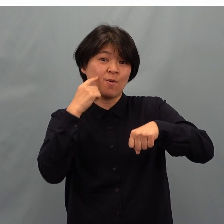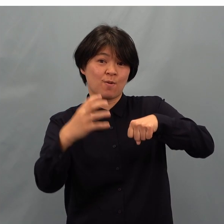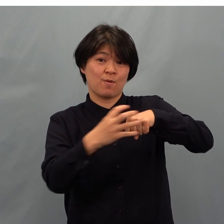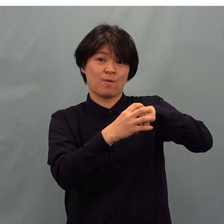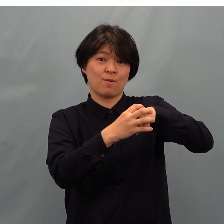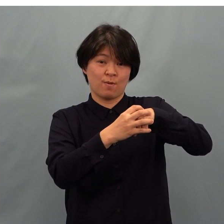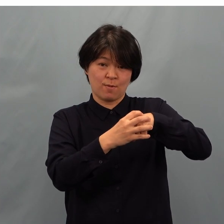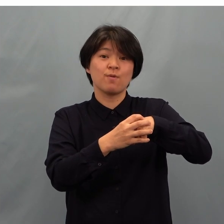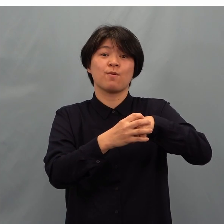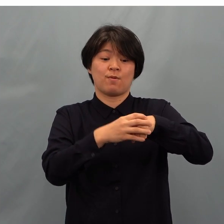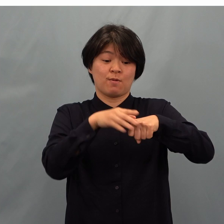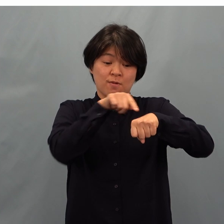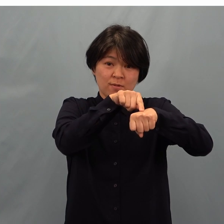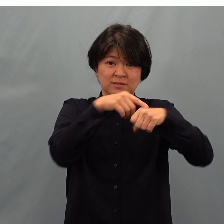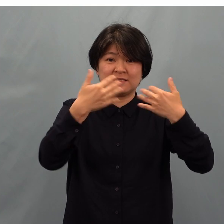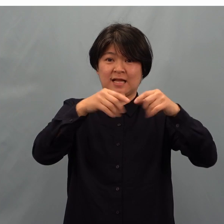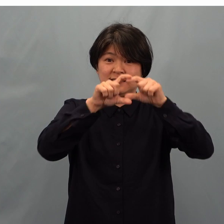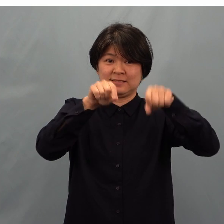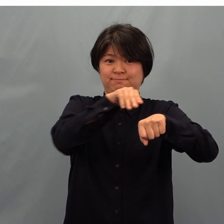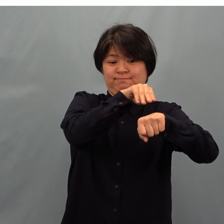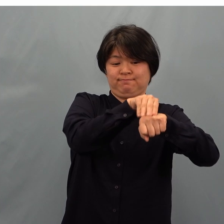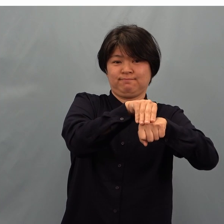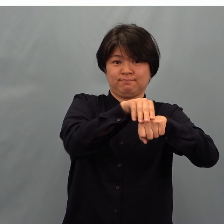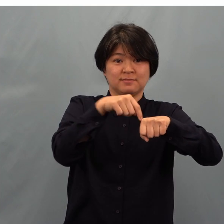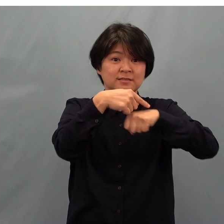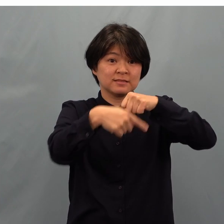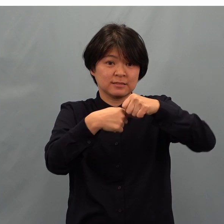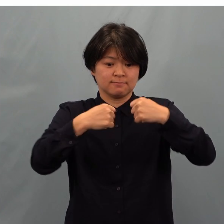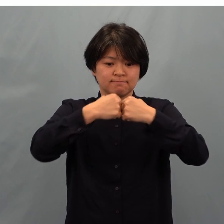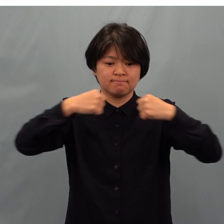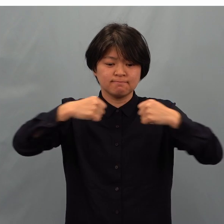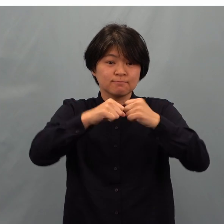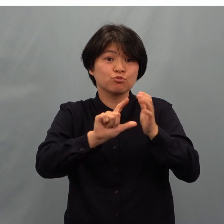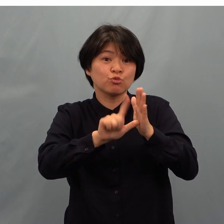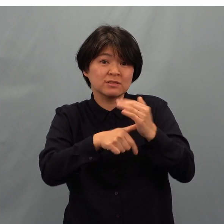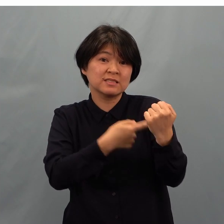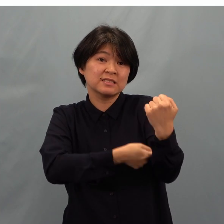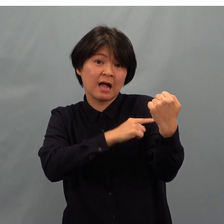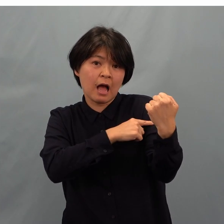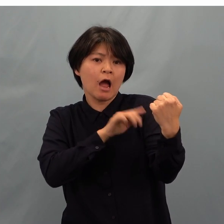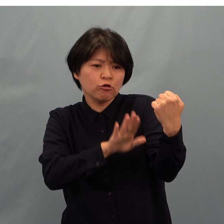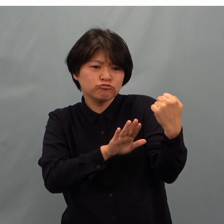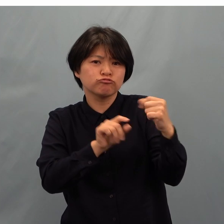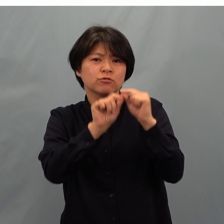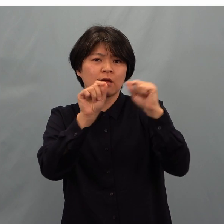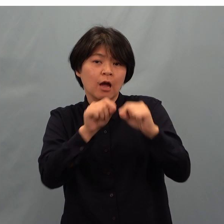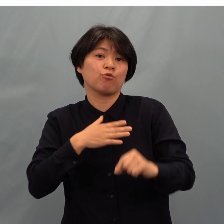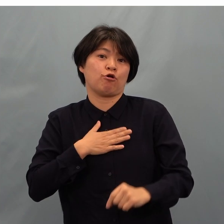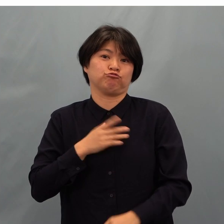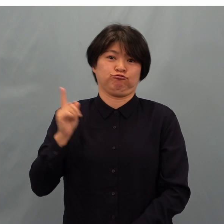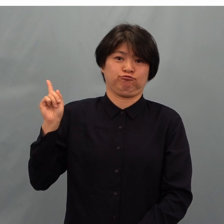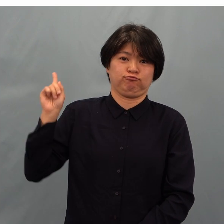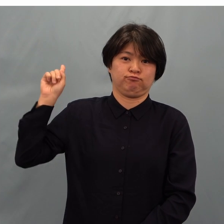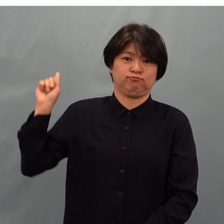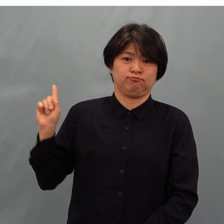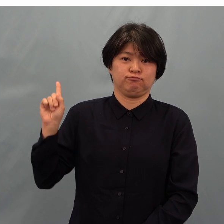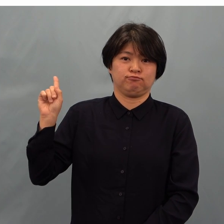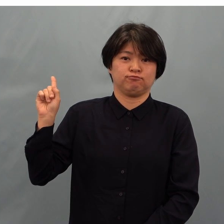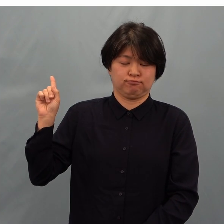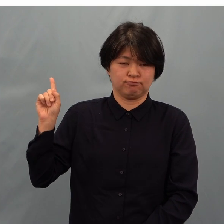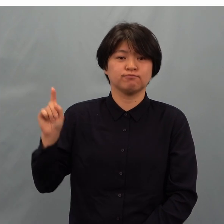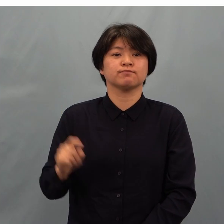ますこの図は時速ライナーと足との間にセンサーを設置し膝を屈伸した時のセサ出力